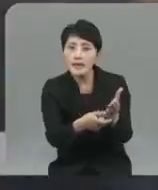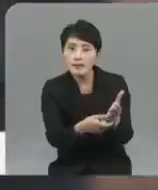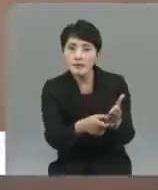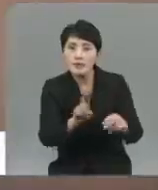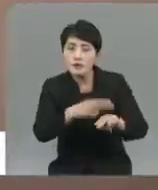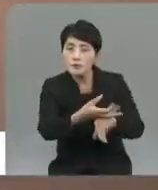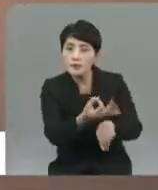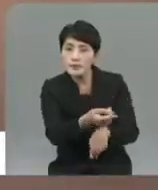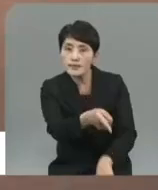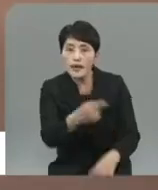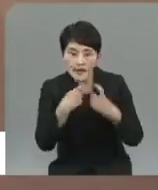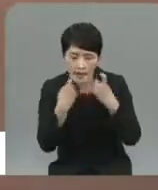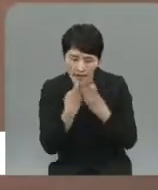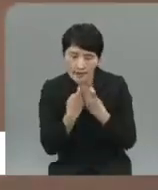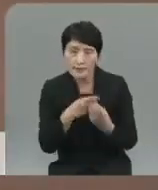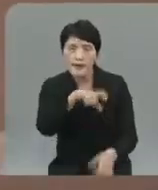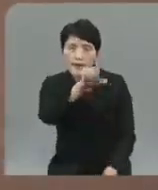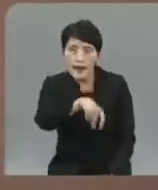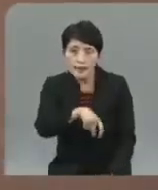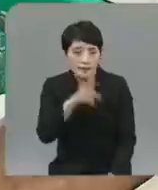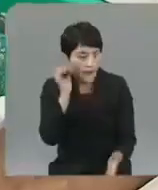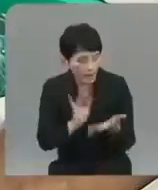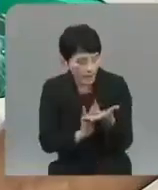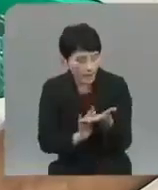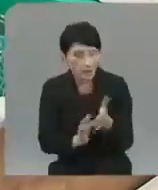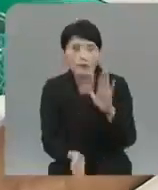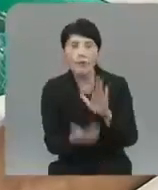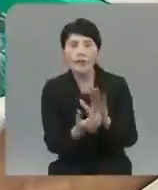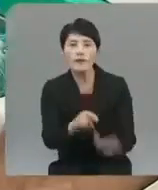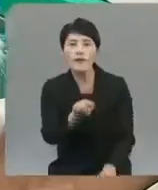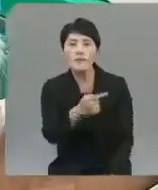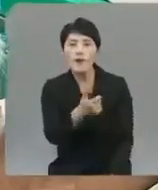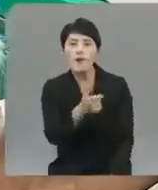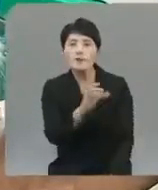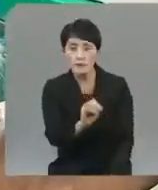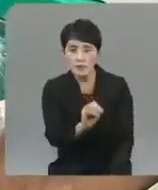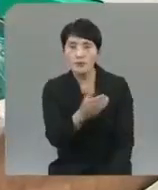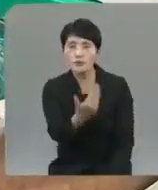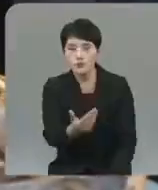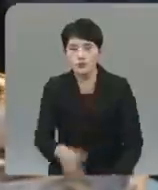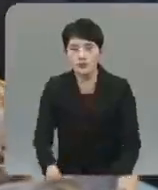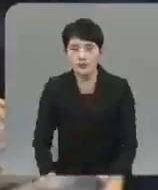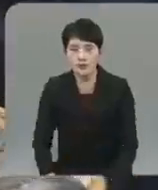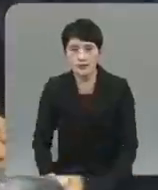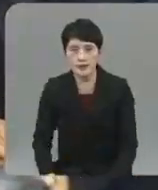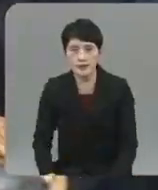die Quote der abgelehnten Besuch San träge unter ihren Staatsangehörigen niedrig ist